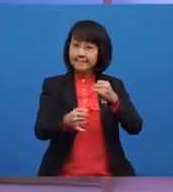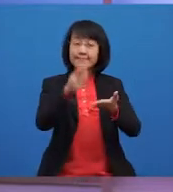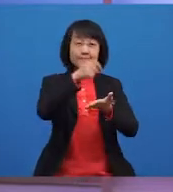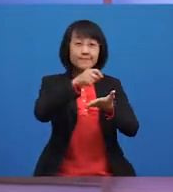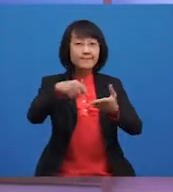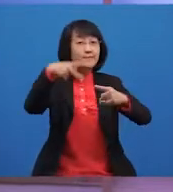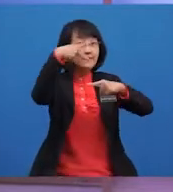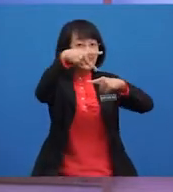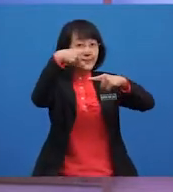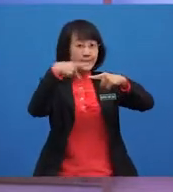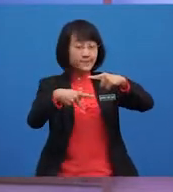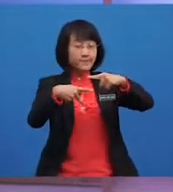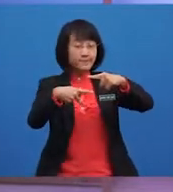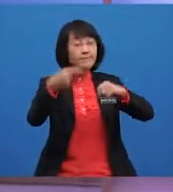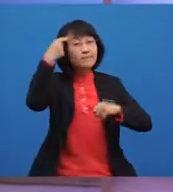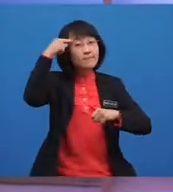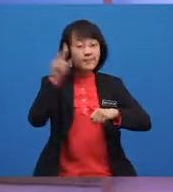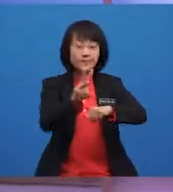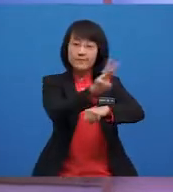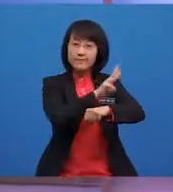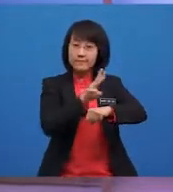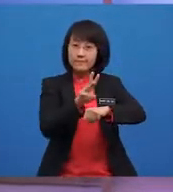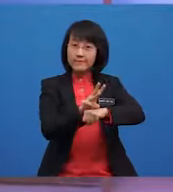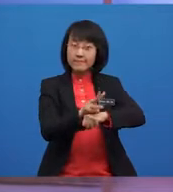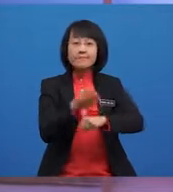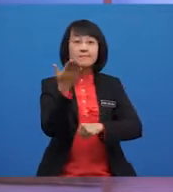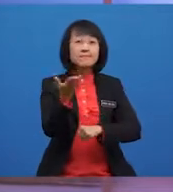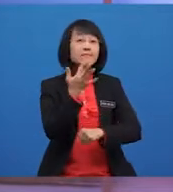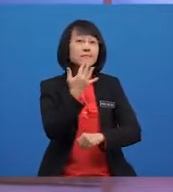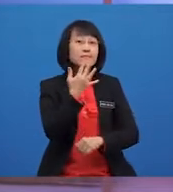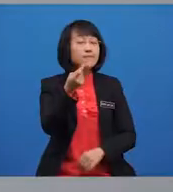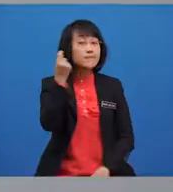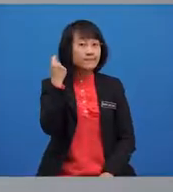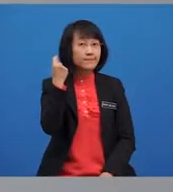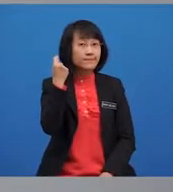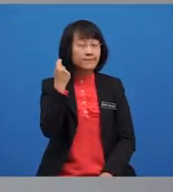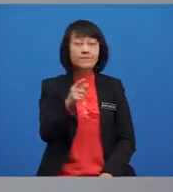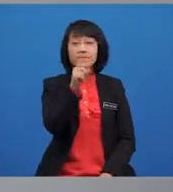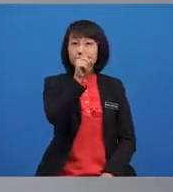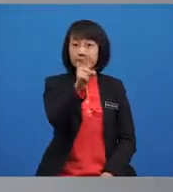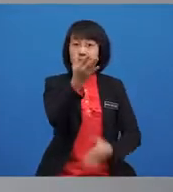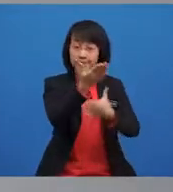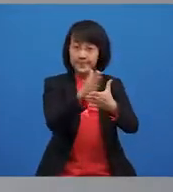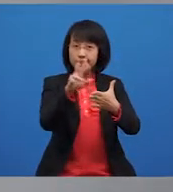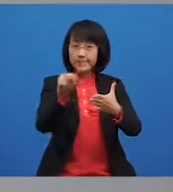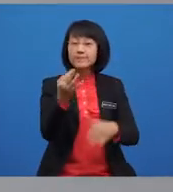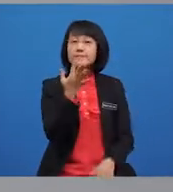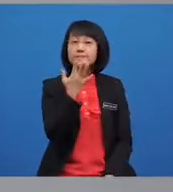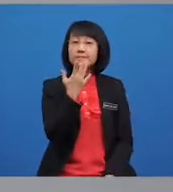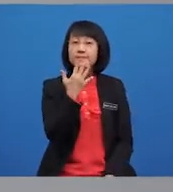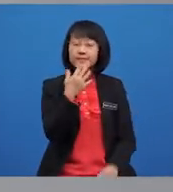Akhir sekali, tuliskan pecahan bagi kawasan yang kamu warnakan tadi. Satu bahagian